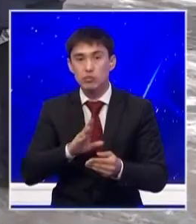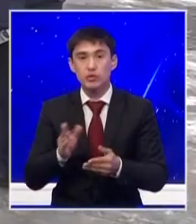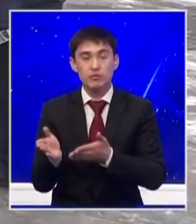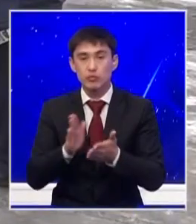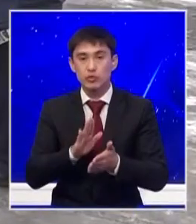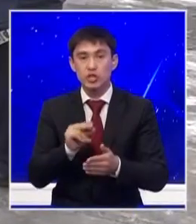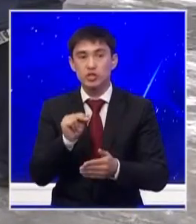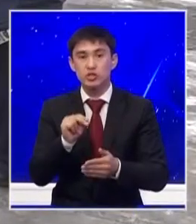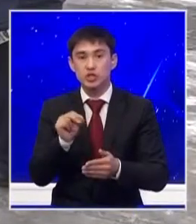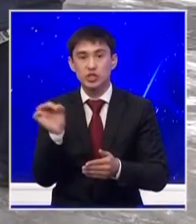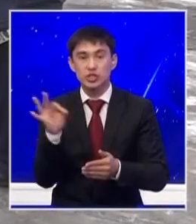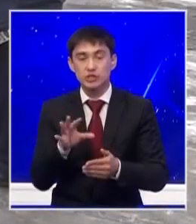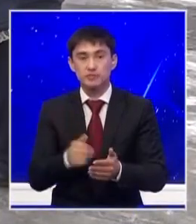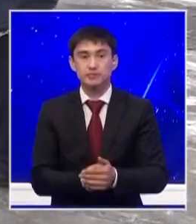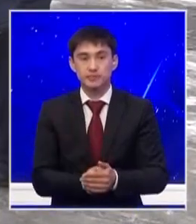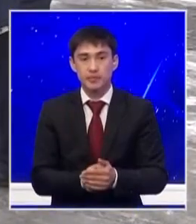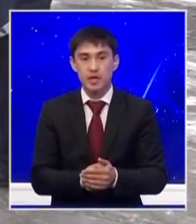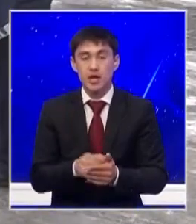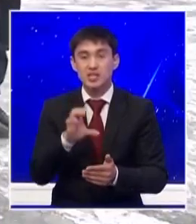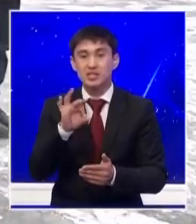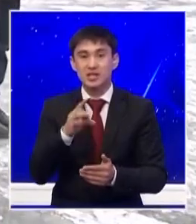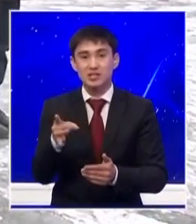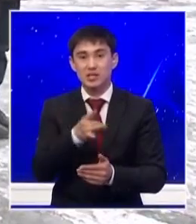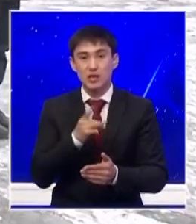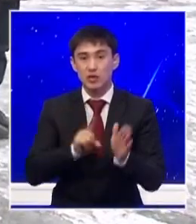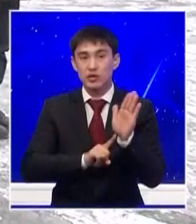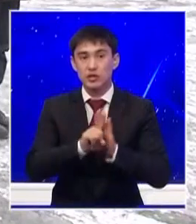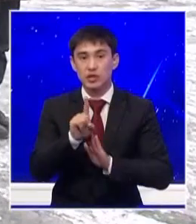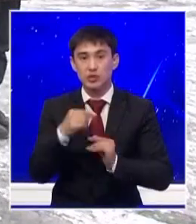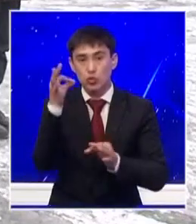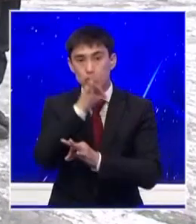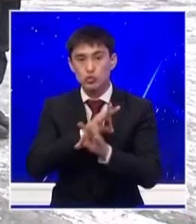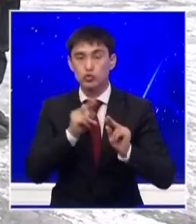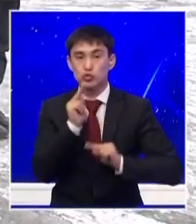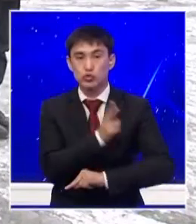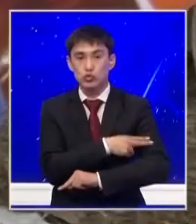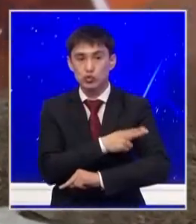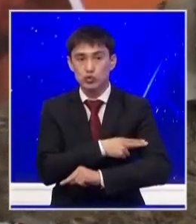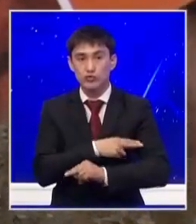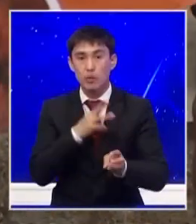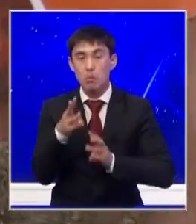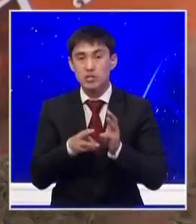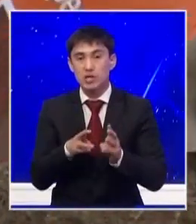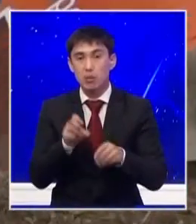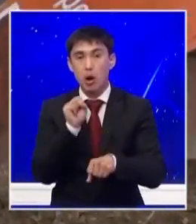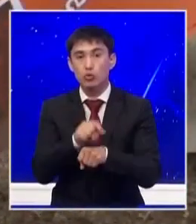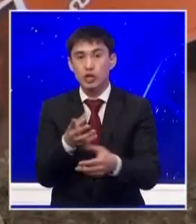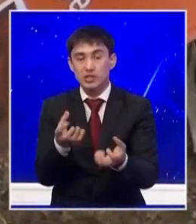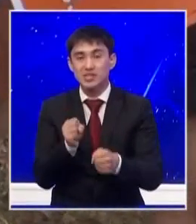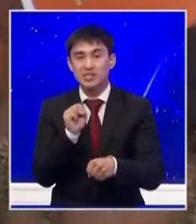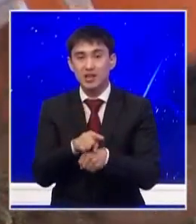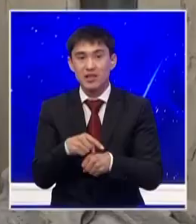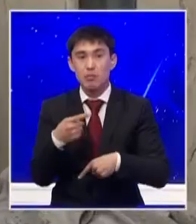А это Саркандский район едва заступив на круглосуточное дежурство огнеборцы получают задание продолжить